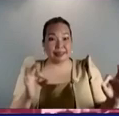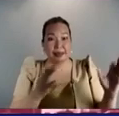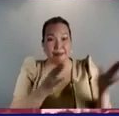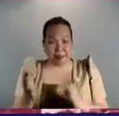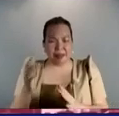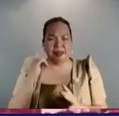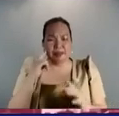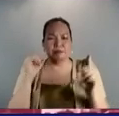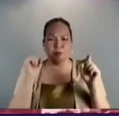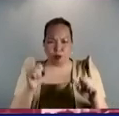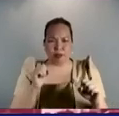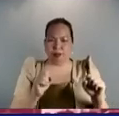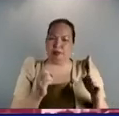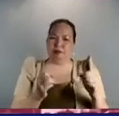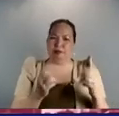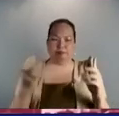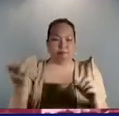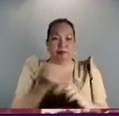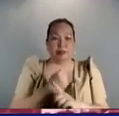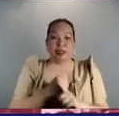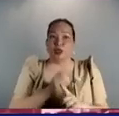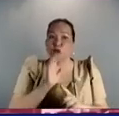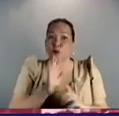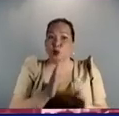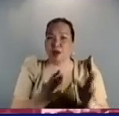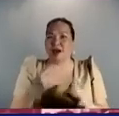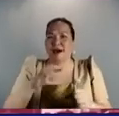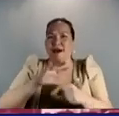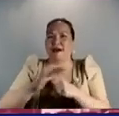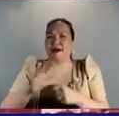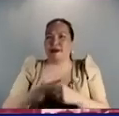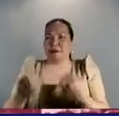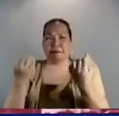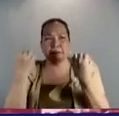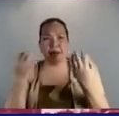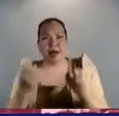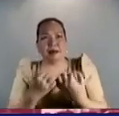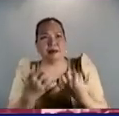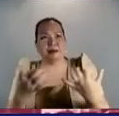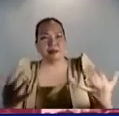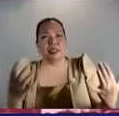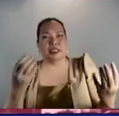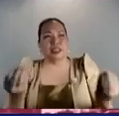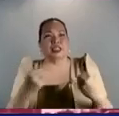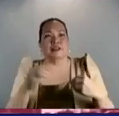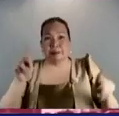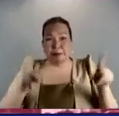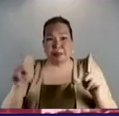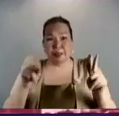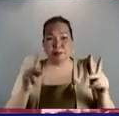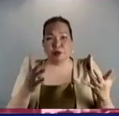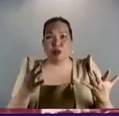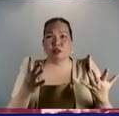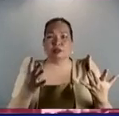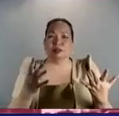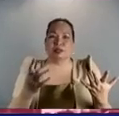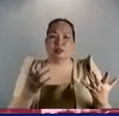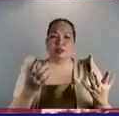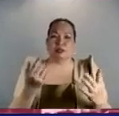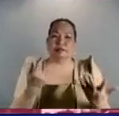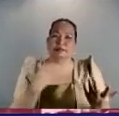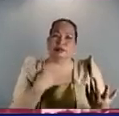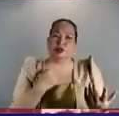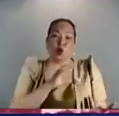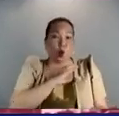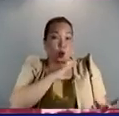Para sa mga ganitong gagawin niya, malaking suporta. Okay. Malaking confidence sa mabibigay niya, hindi lamang sa kanya para sa kanya